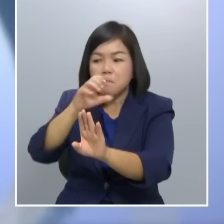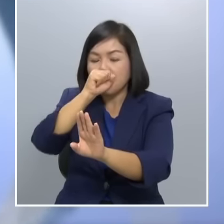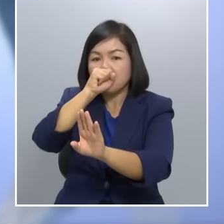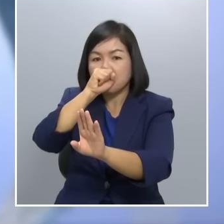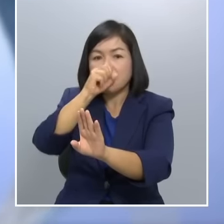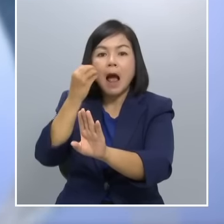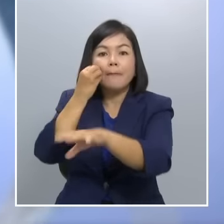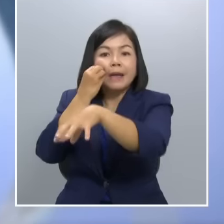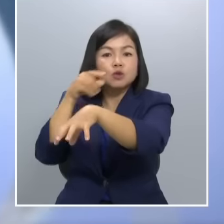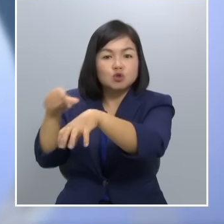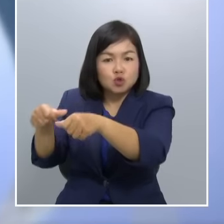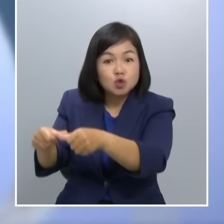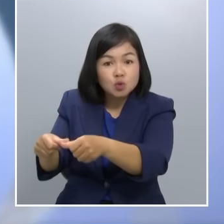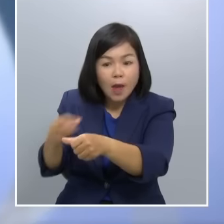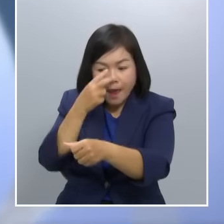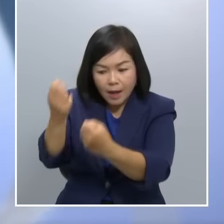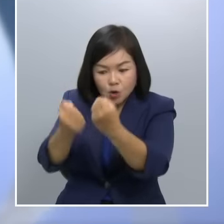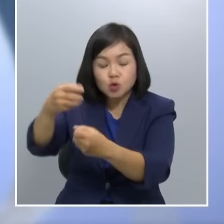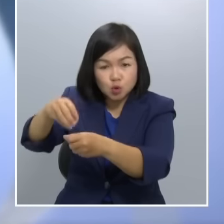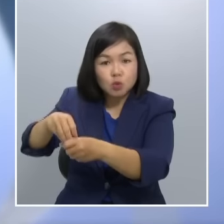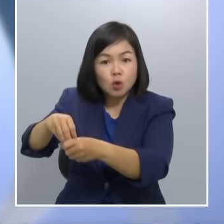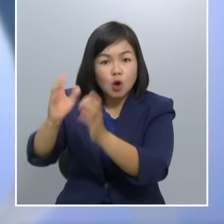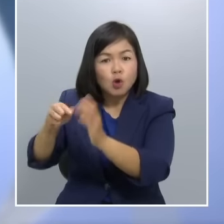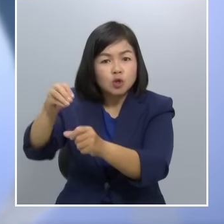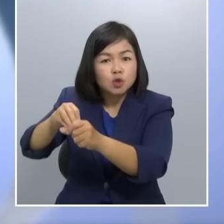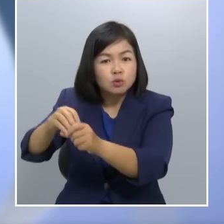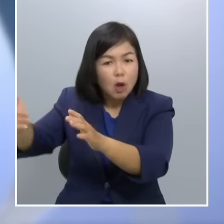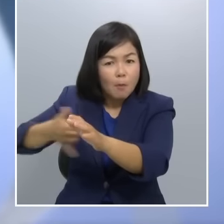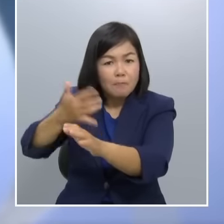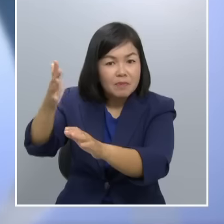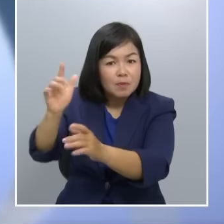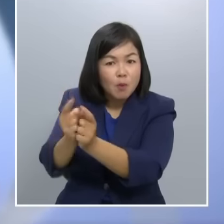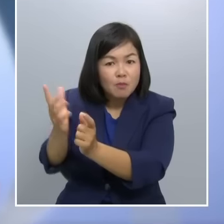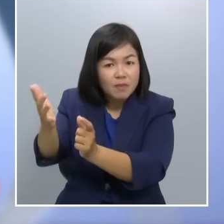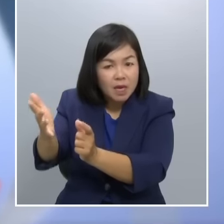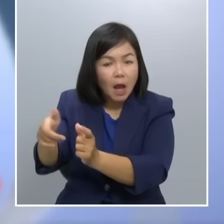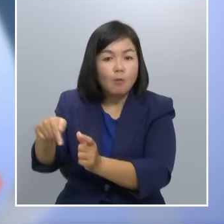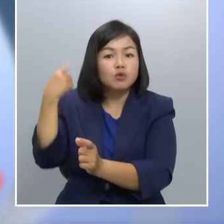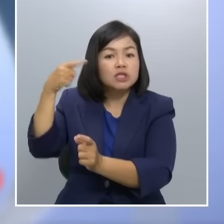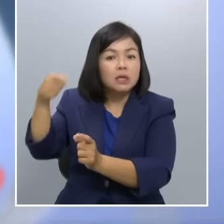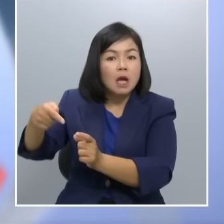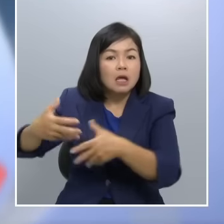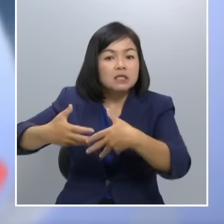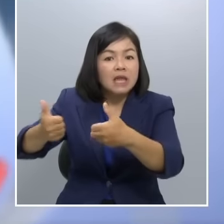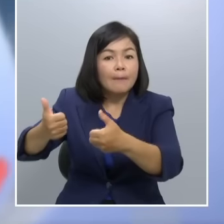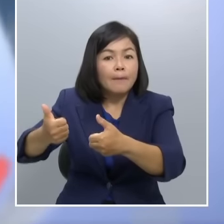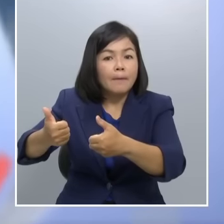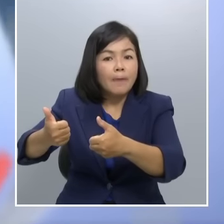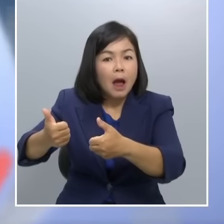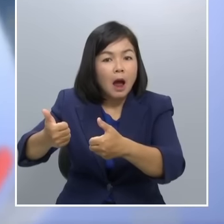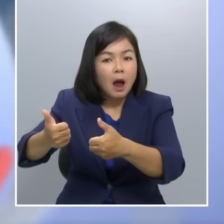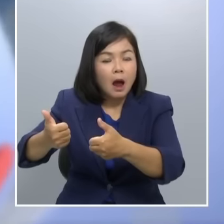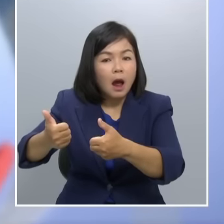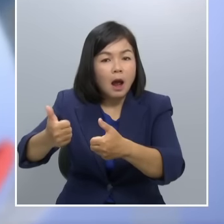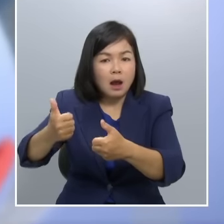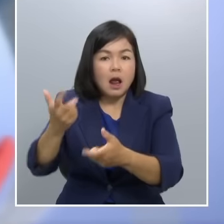ในเชื่อว่าแบบนั้นนะฮะเพราะเห็นรถจอดอยู่ออืนะครับก็เรียกว่าเป็นประเด็นที่โอ้โหนี่เป็นเรื่องใหญ่มากนะ